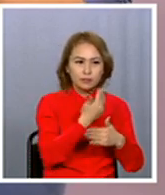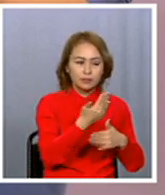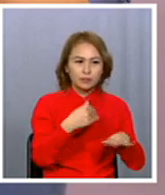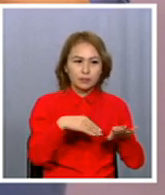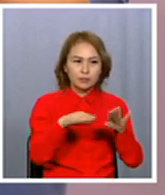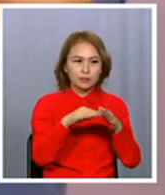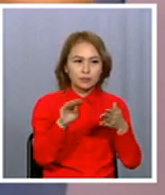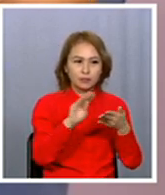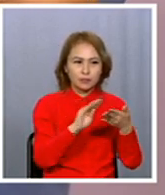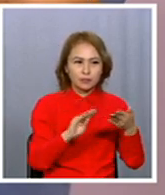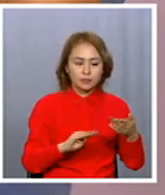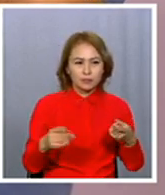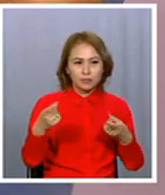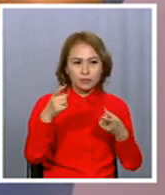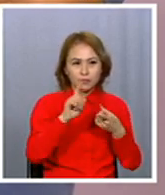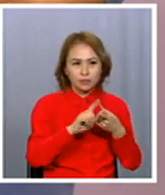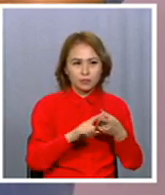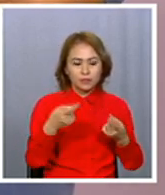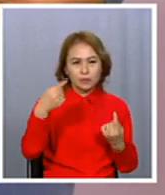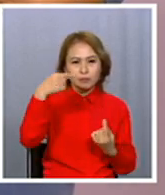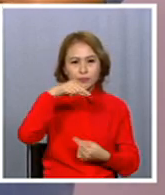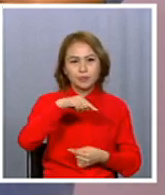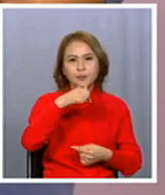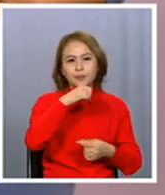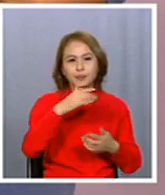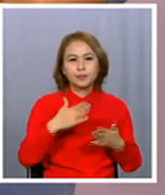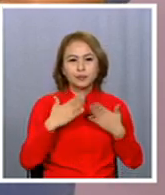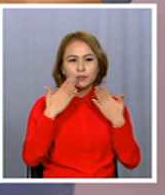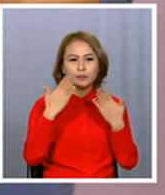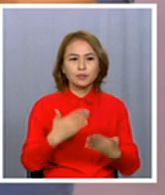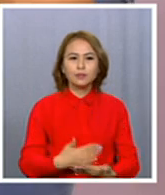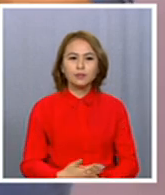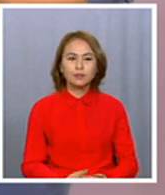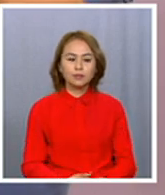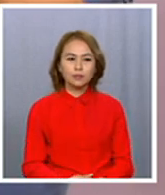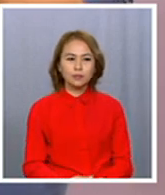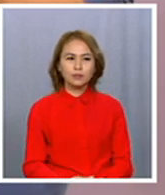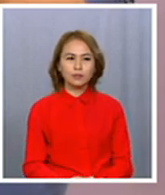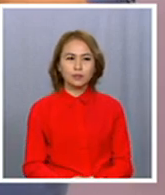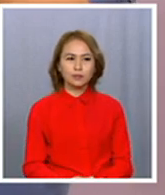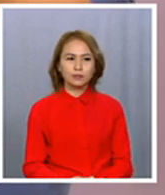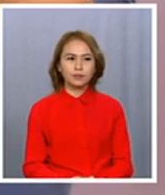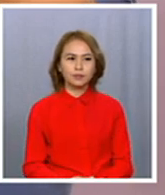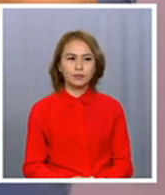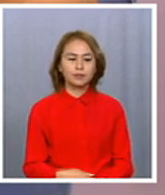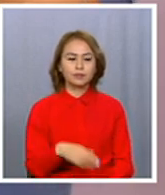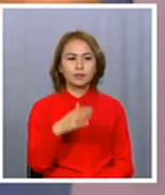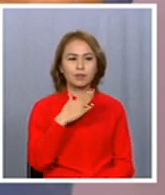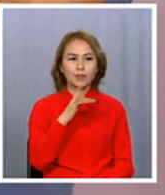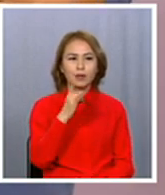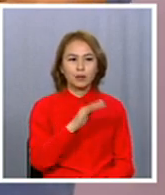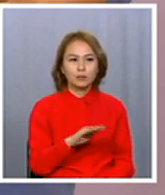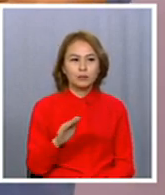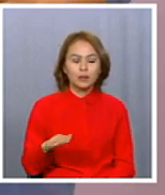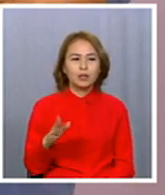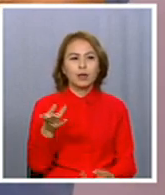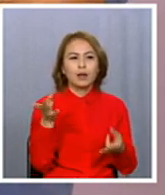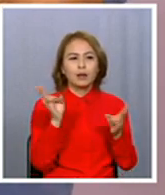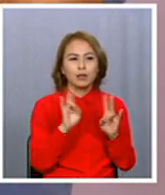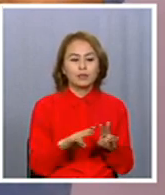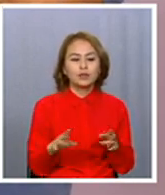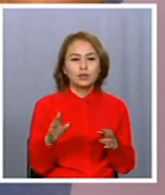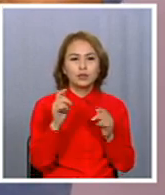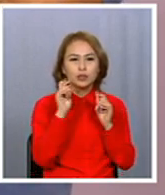өлеңге байланысты ұйқастарды оқып берейін. Баламыз, қаламыз, жанамыз.